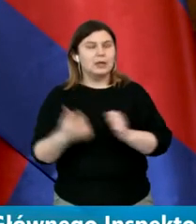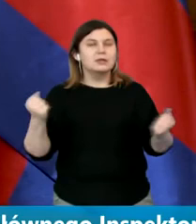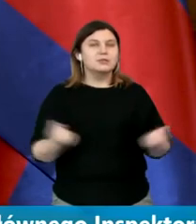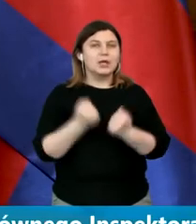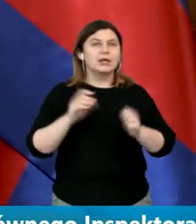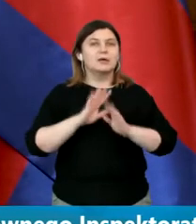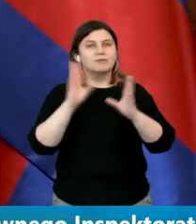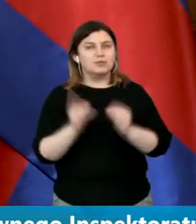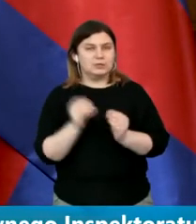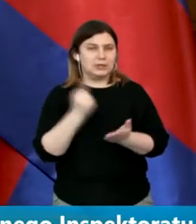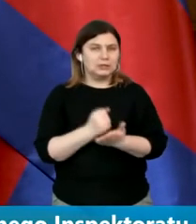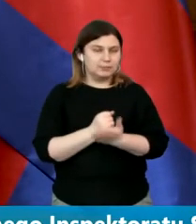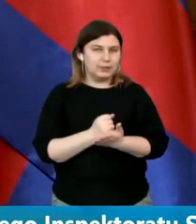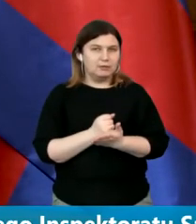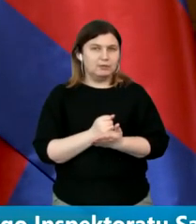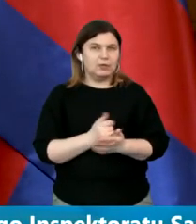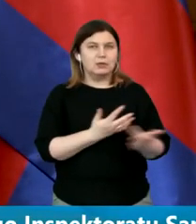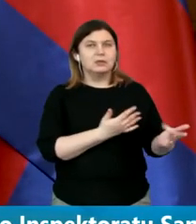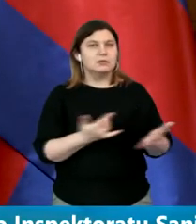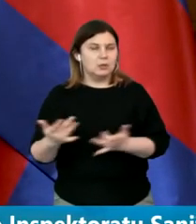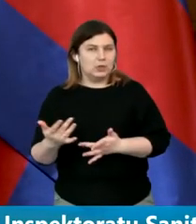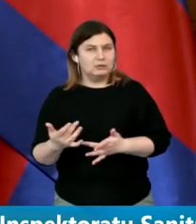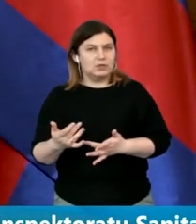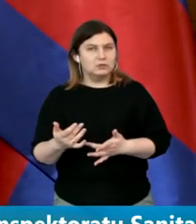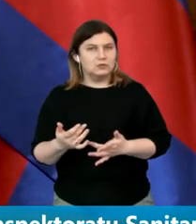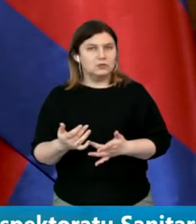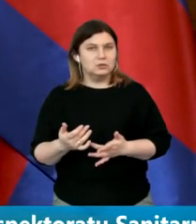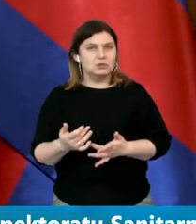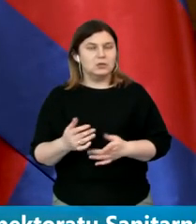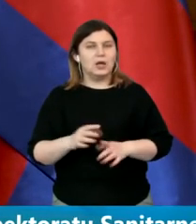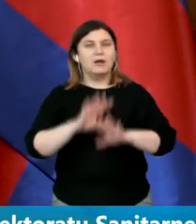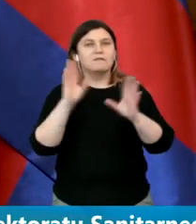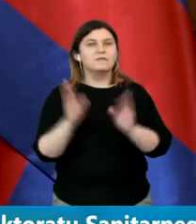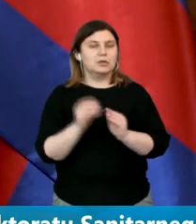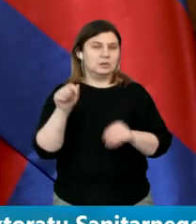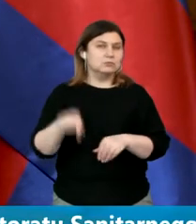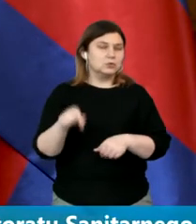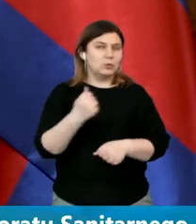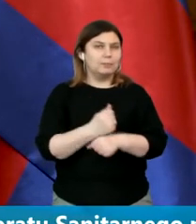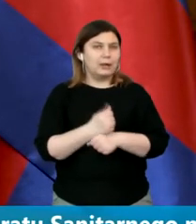na bieżąco załatwiać i wszyscy tutaj pracują